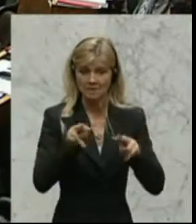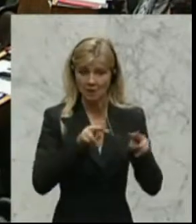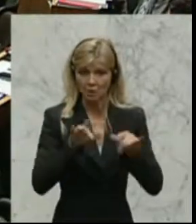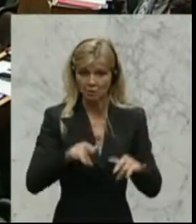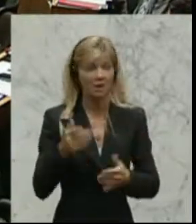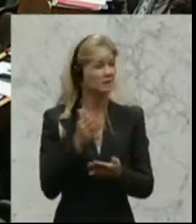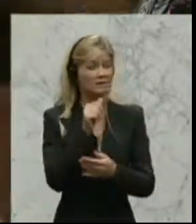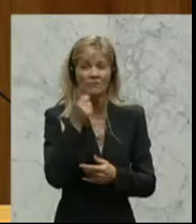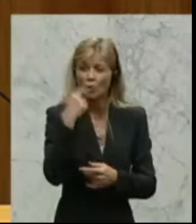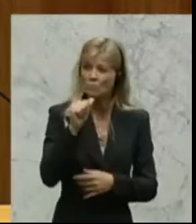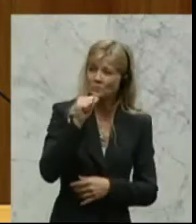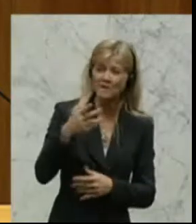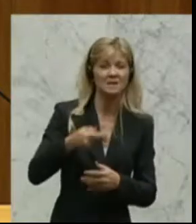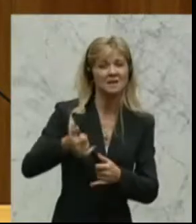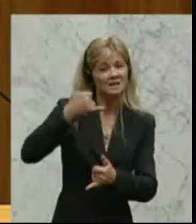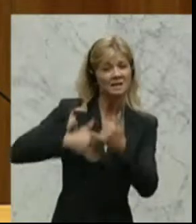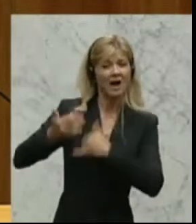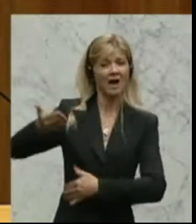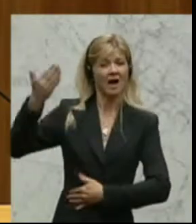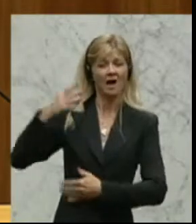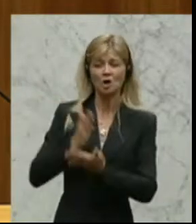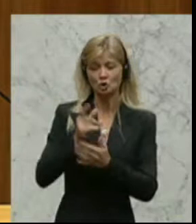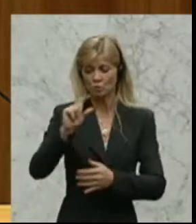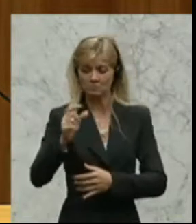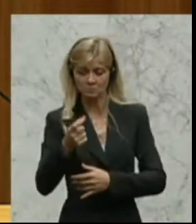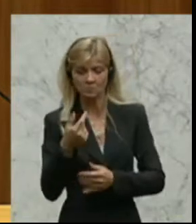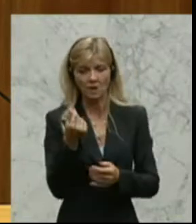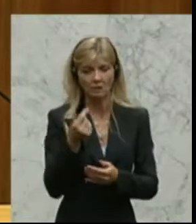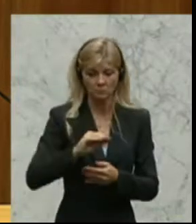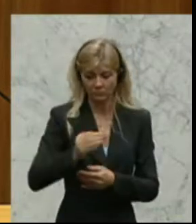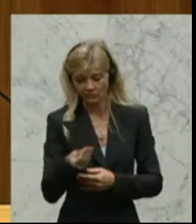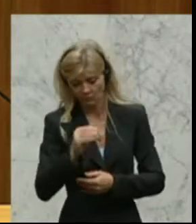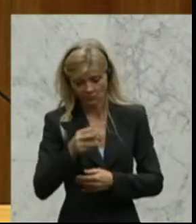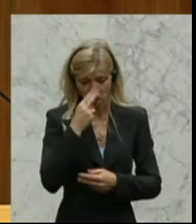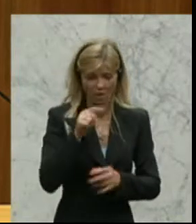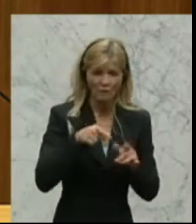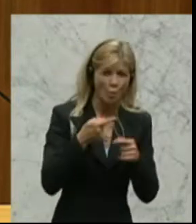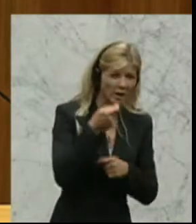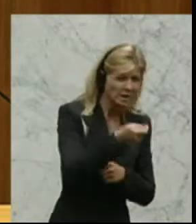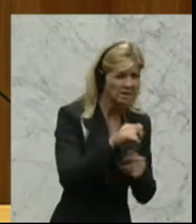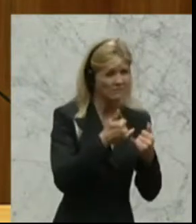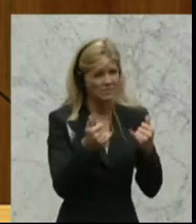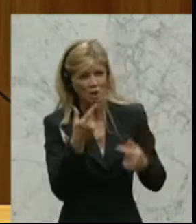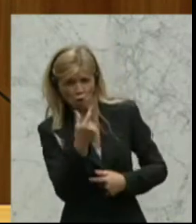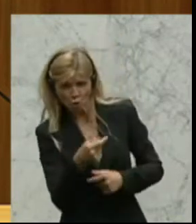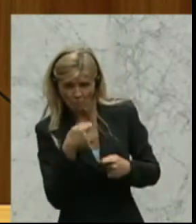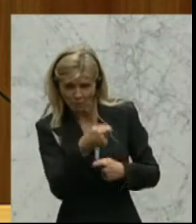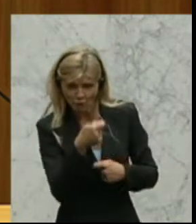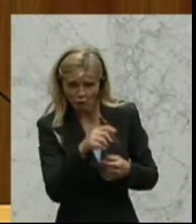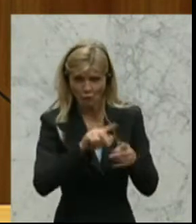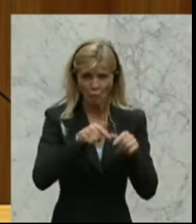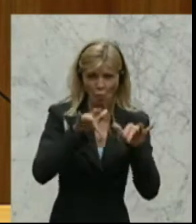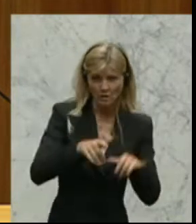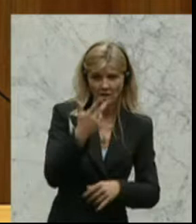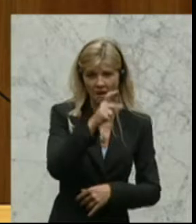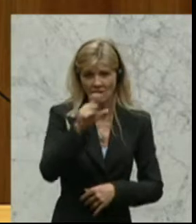einmal umzudrehen, zu schauen, wie ist es mit umweltschädlichen Subventionen, zu schauen, wo fördern wir wirklich doppelt, dreifach und mehrfach, vor allem Großbetriebe und so weiter